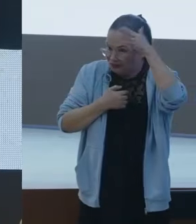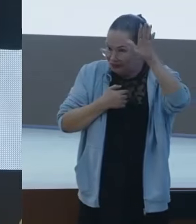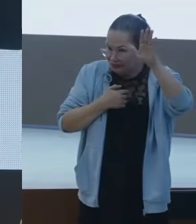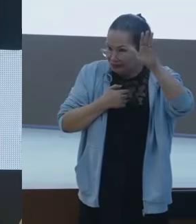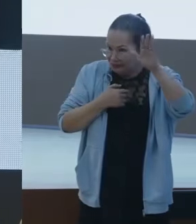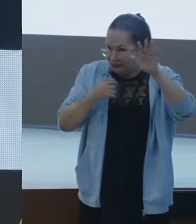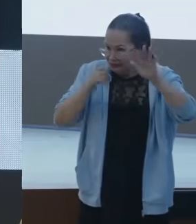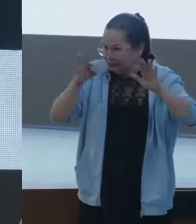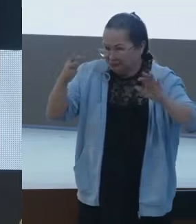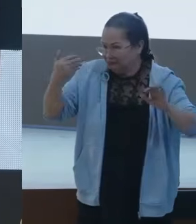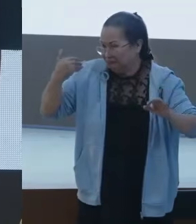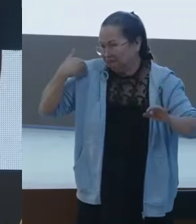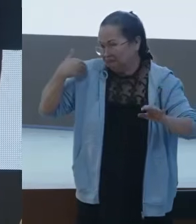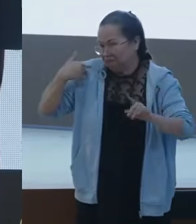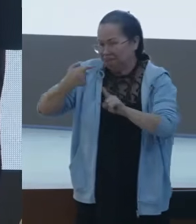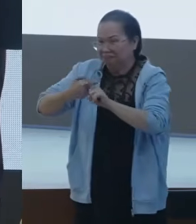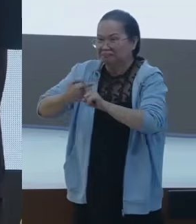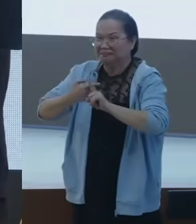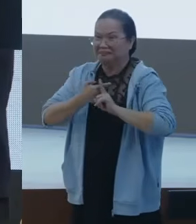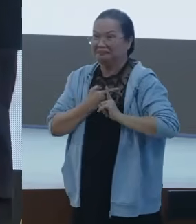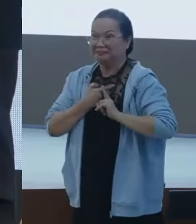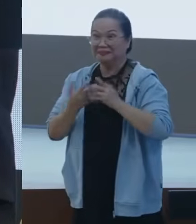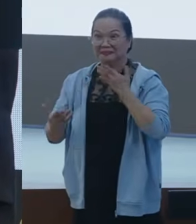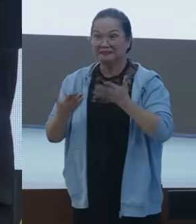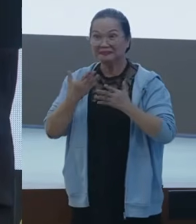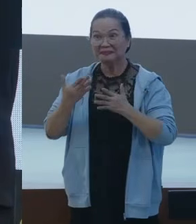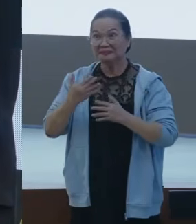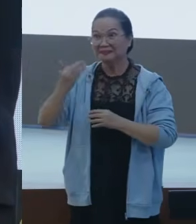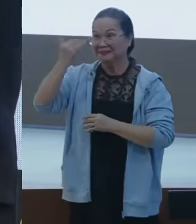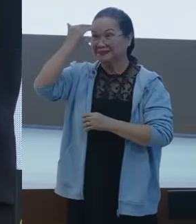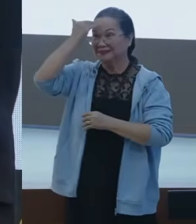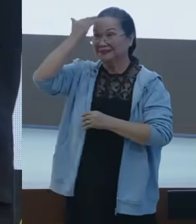sila. At malalaman nyo lang